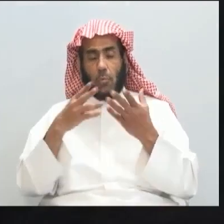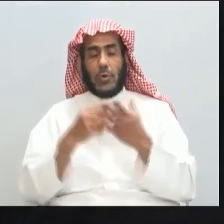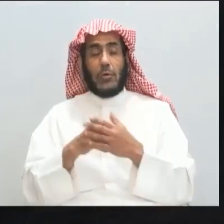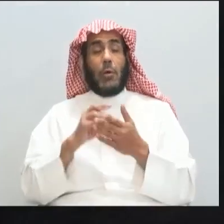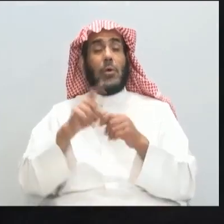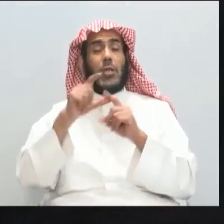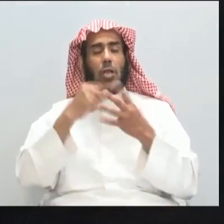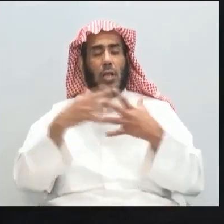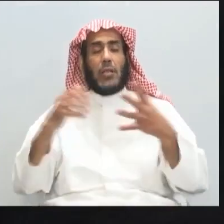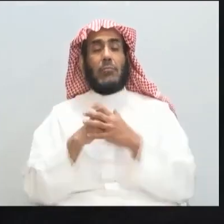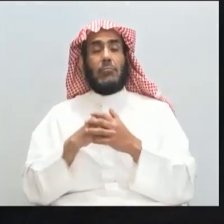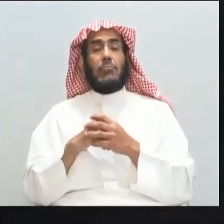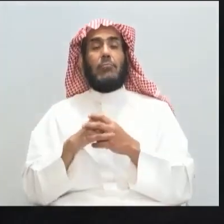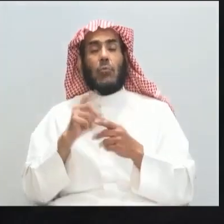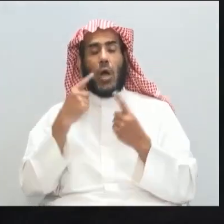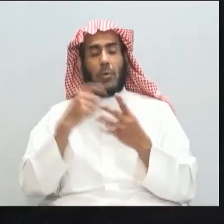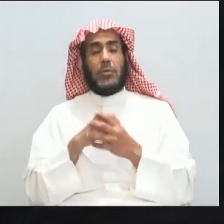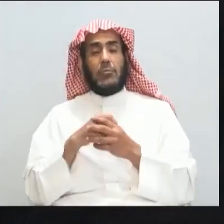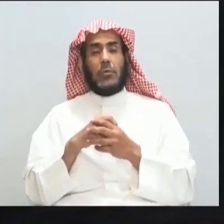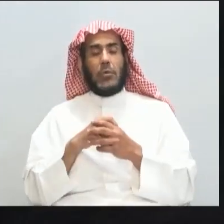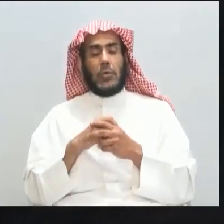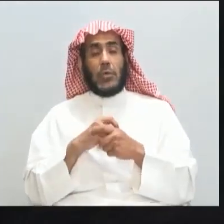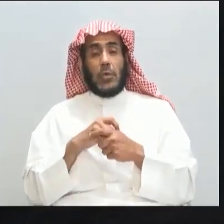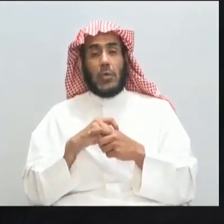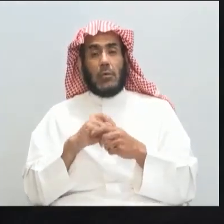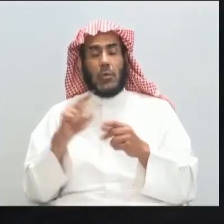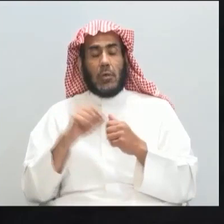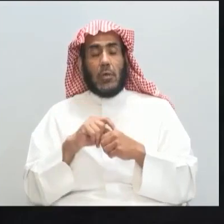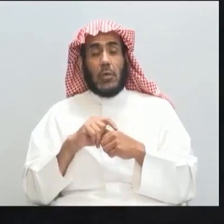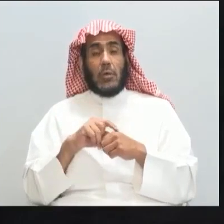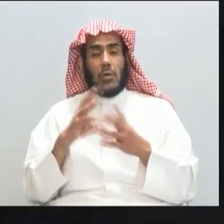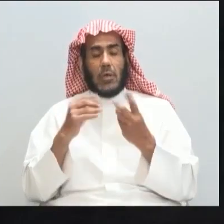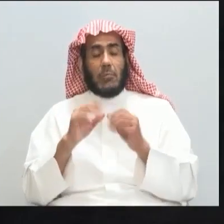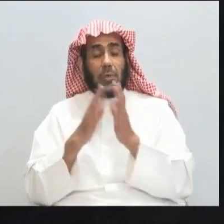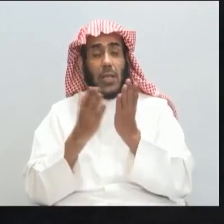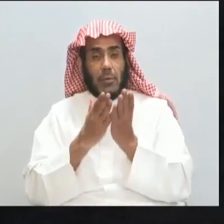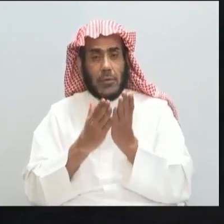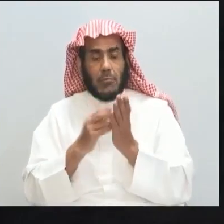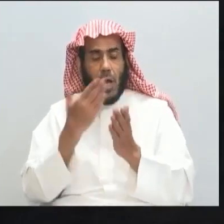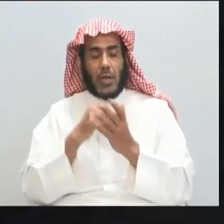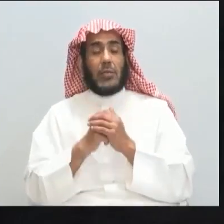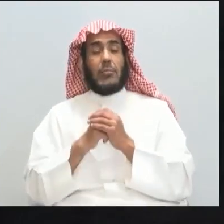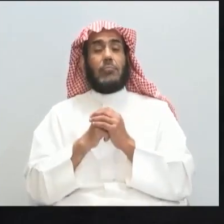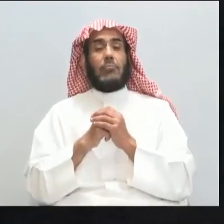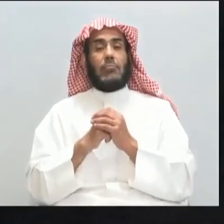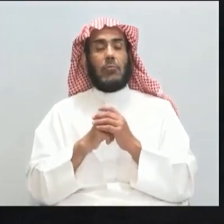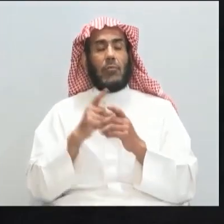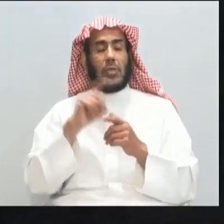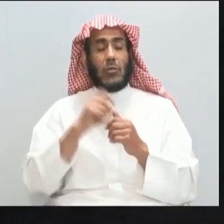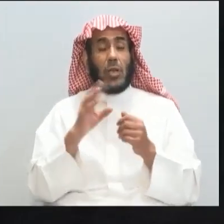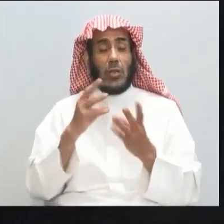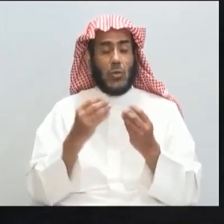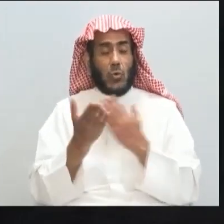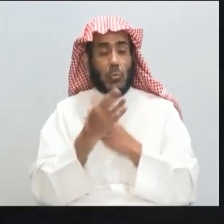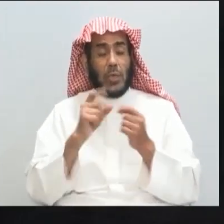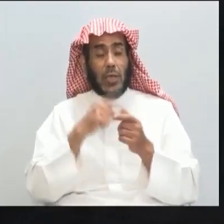بان الرجال كثير رايت وقابلت واقول مثلا مثال اخر كم كتابا قرات فانا اسالك عن عدد